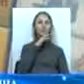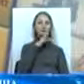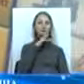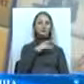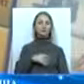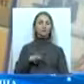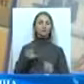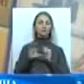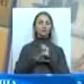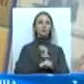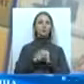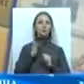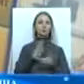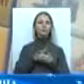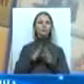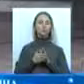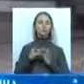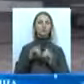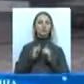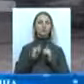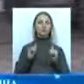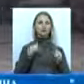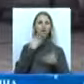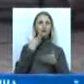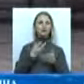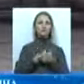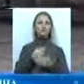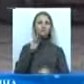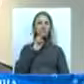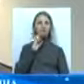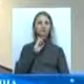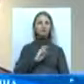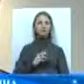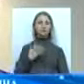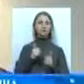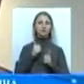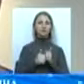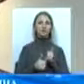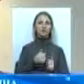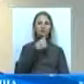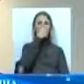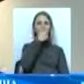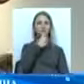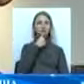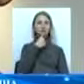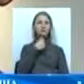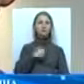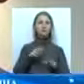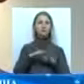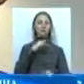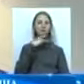болса, алдағы айда бұл көрсеткіш 25%-ға дейін азаймақ. Қазір бұл өзінде бензин шығарылып жатыр,